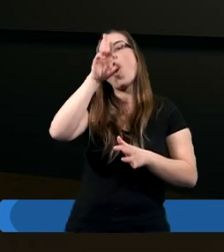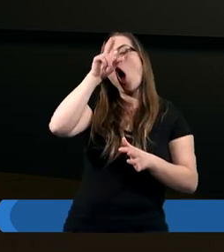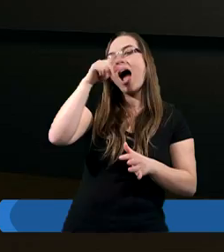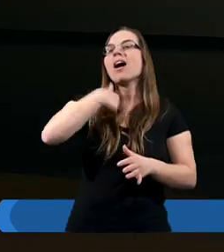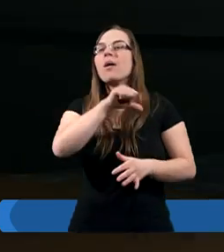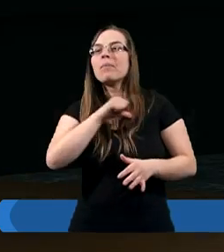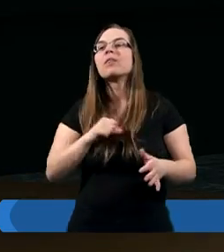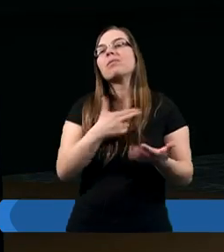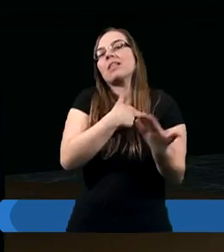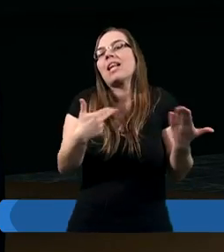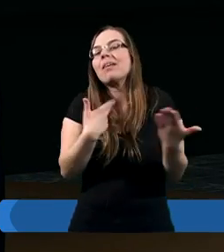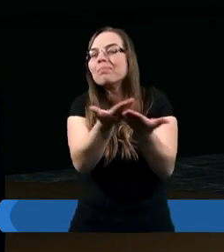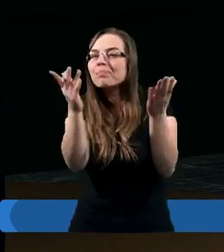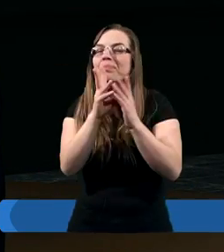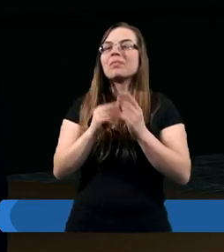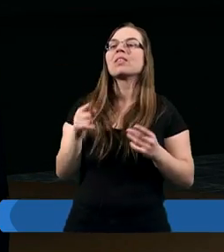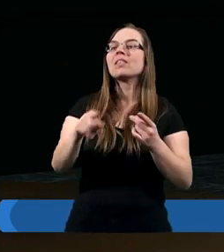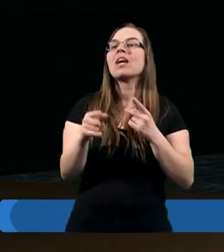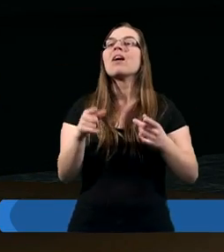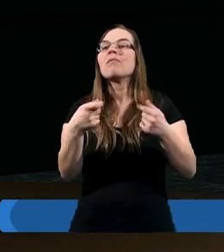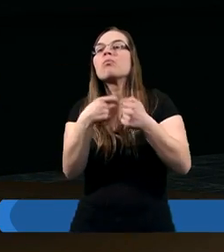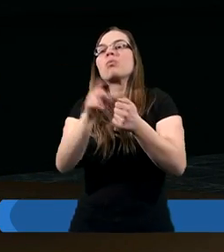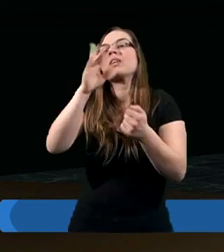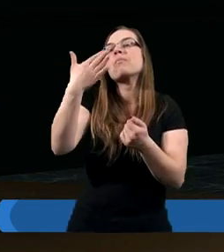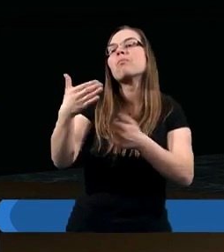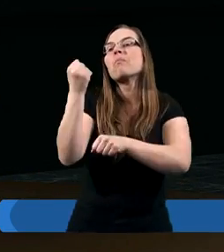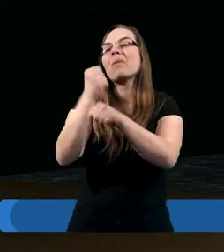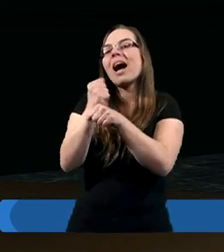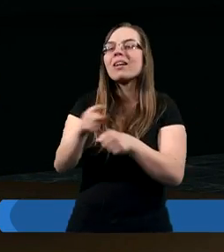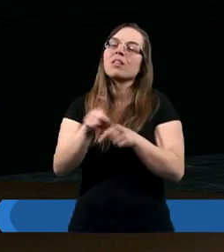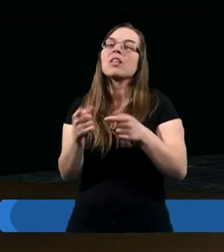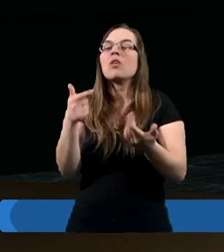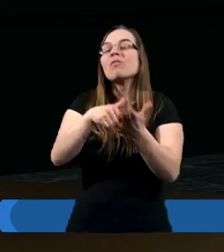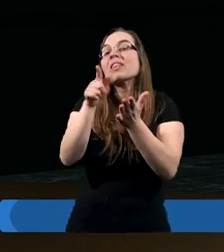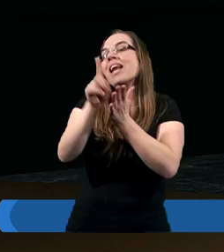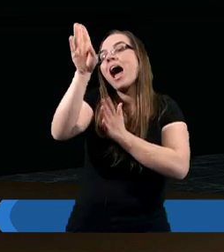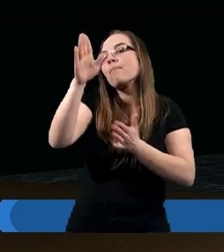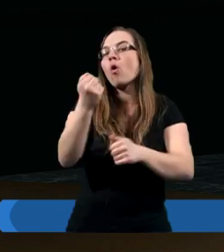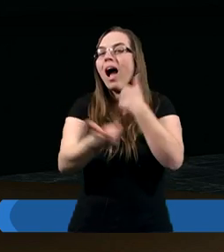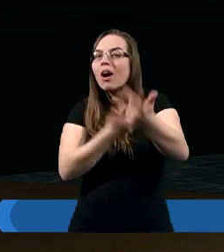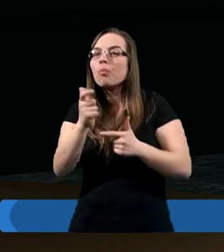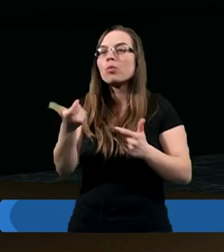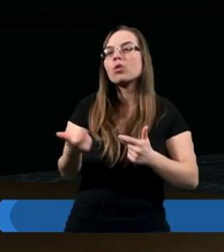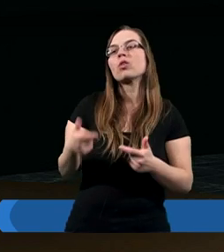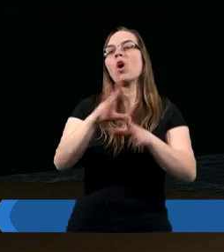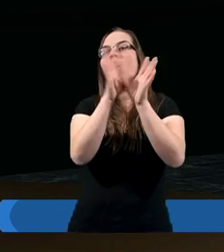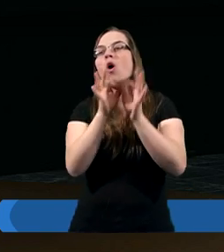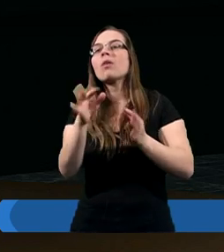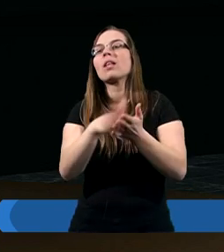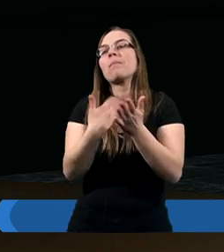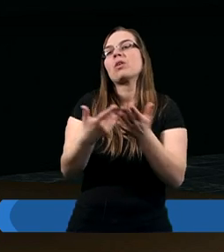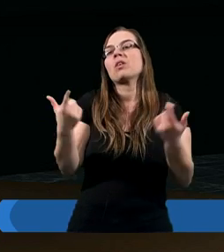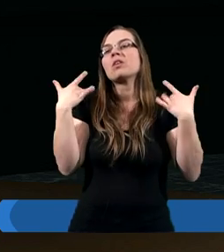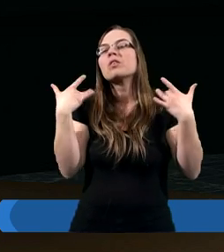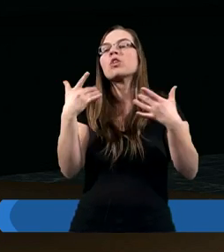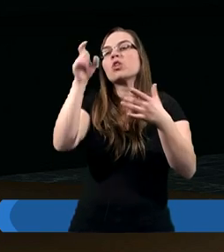się nam z tym, jeśli ktoś pracuje, powiedzmy, w pełnym wymiarze godzin właśnie dla Boga. To wtedy mówimy, no to jest człowiek,